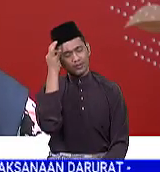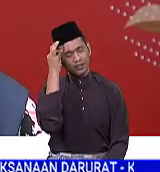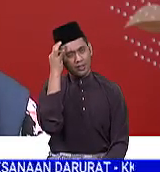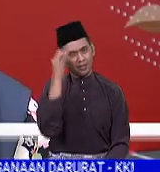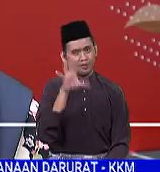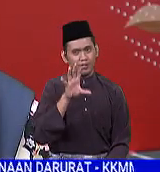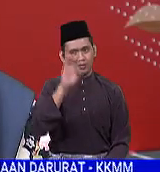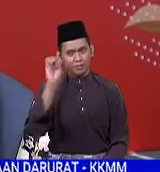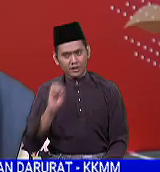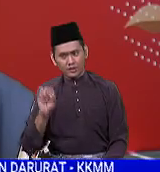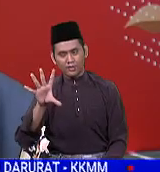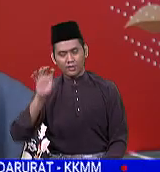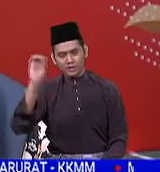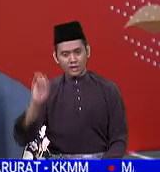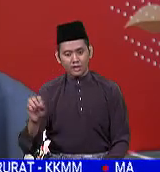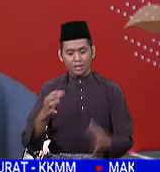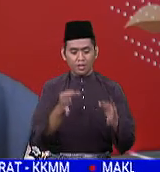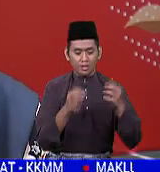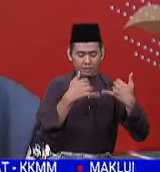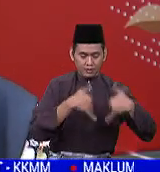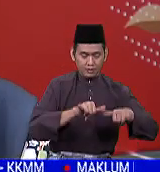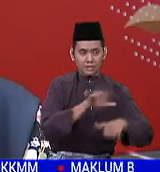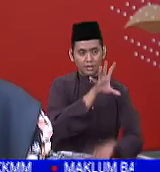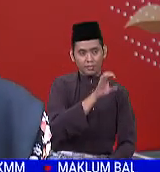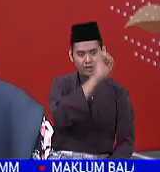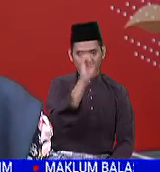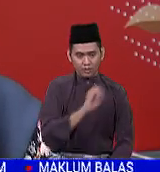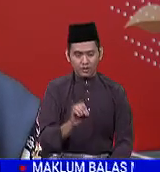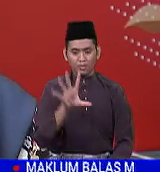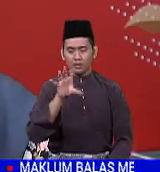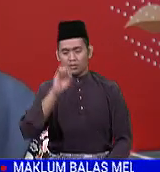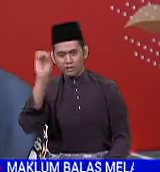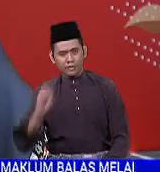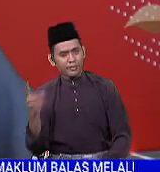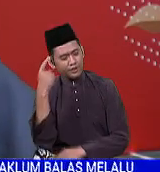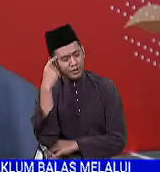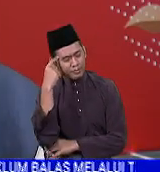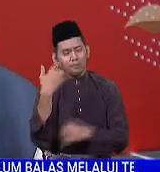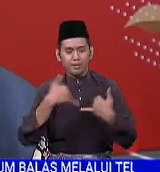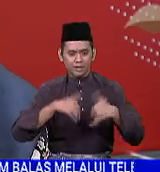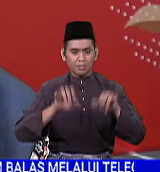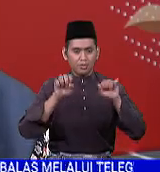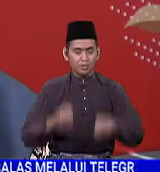jangan risau. Kalau masih 50-50, walaupun di center tersebut, anda masih boleh berfikir.